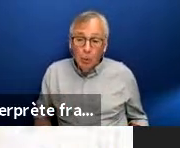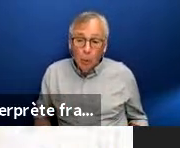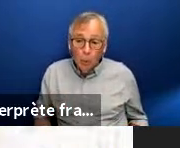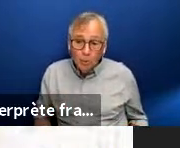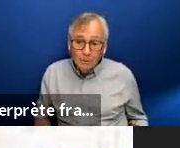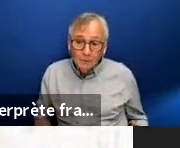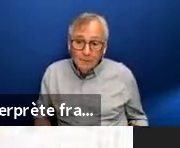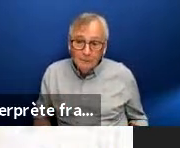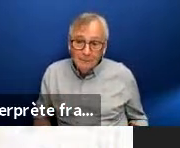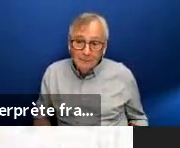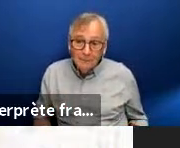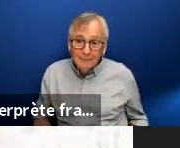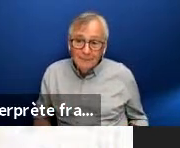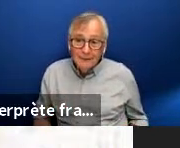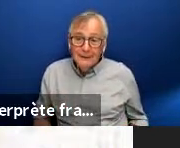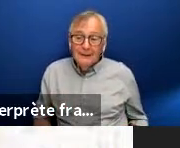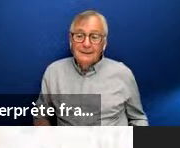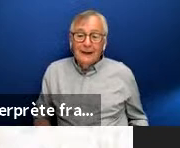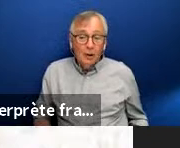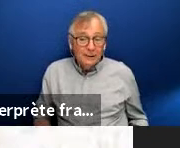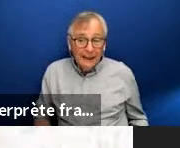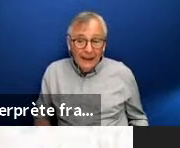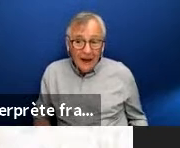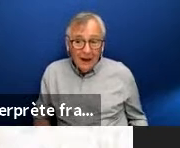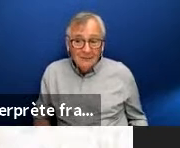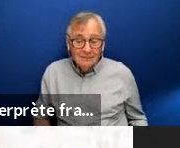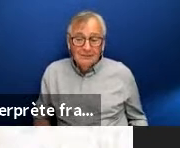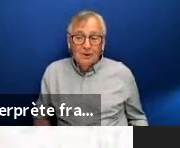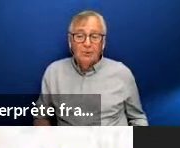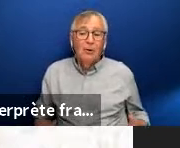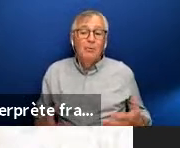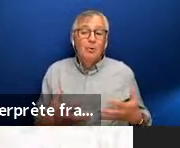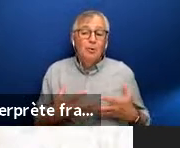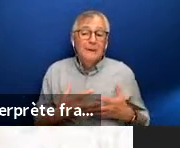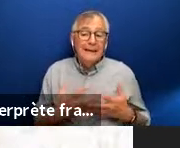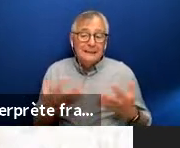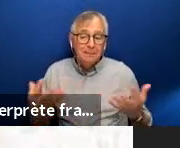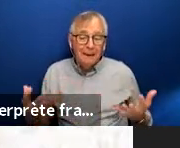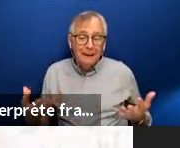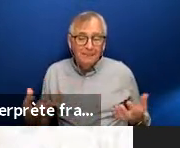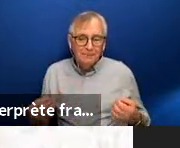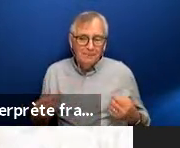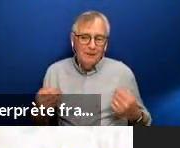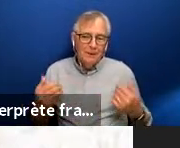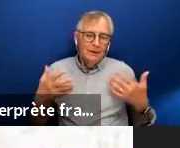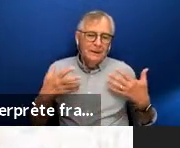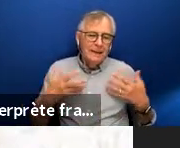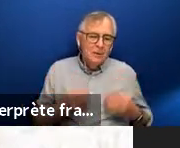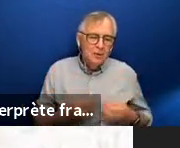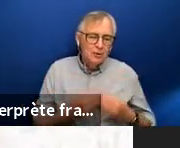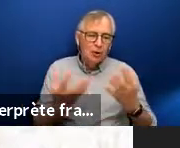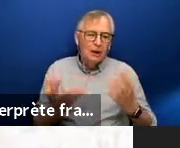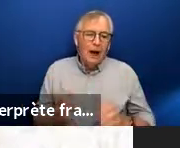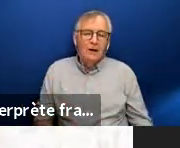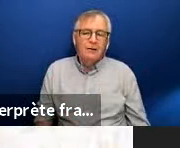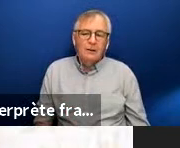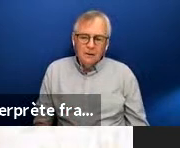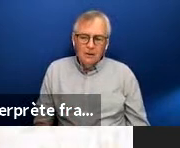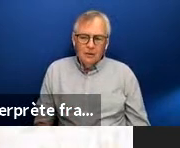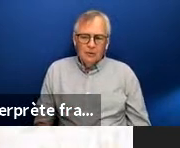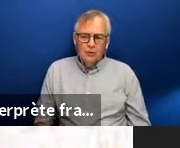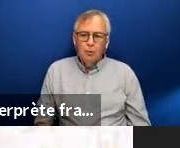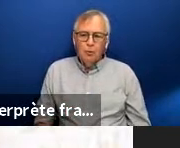dans l'humour, dans le théâtre. Donc, il y a beaucoup d'aspects qui illustrent